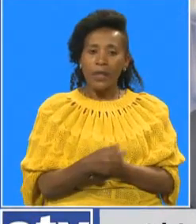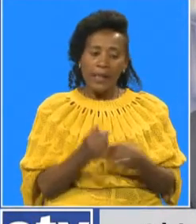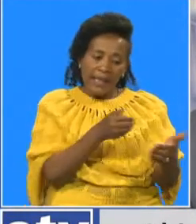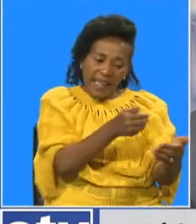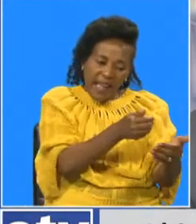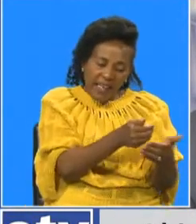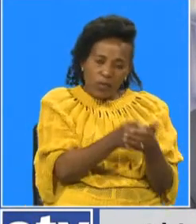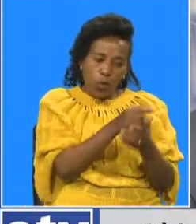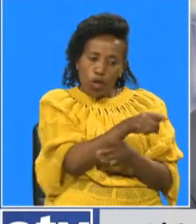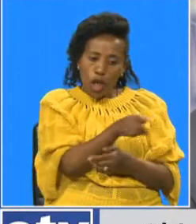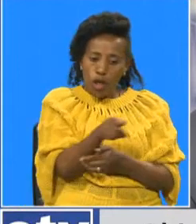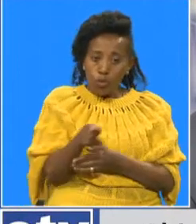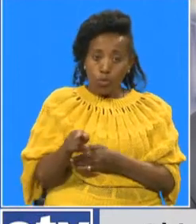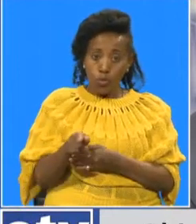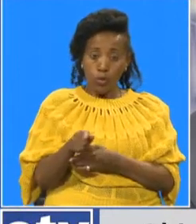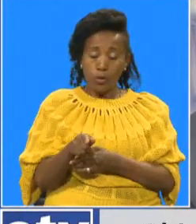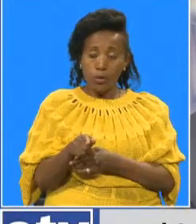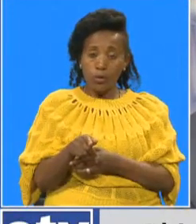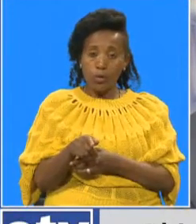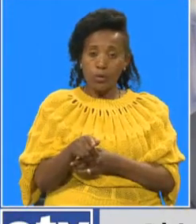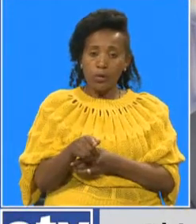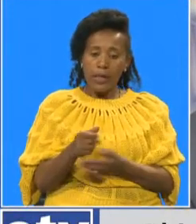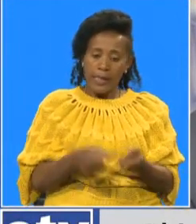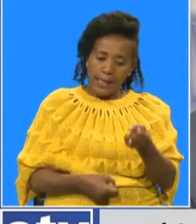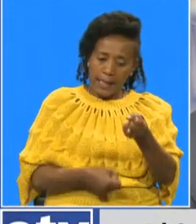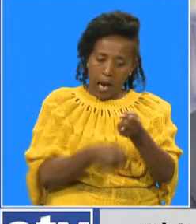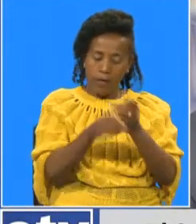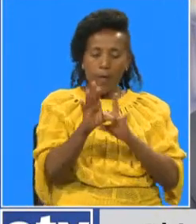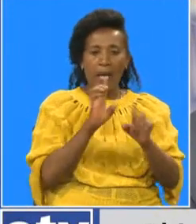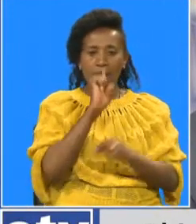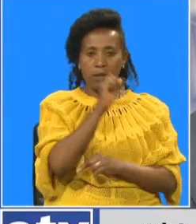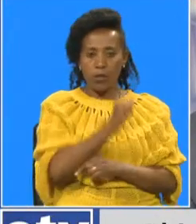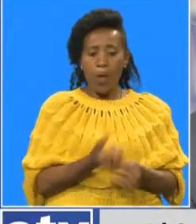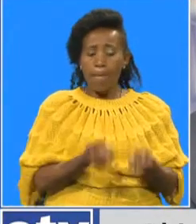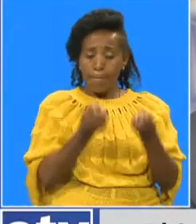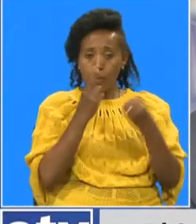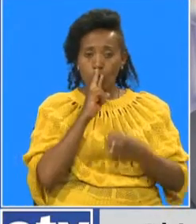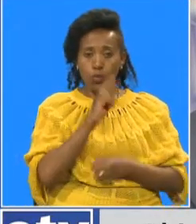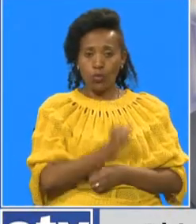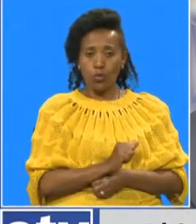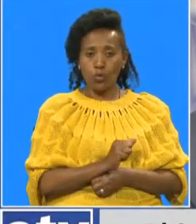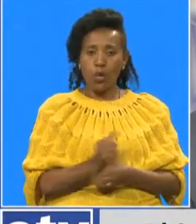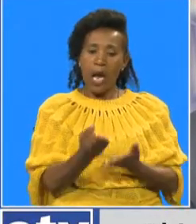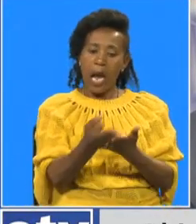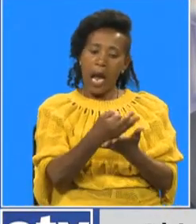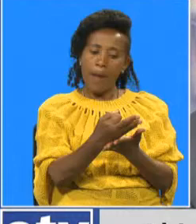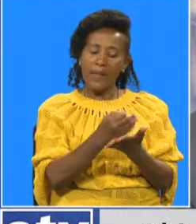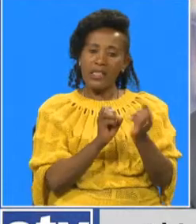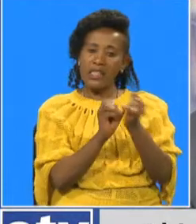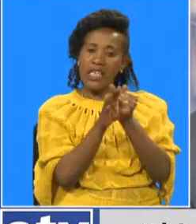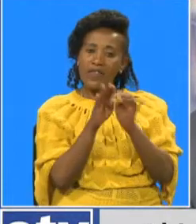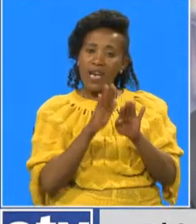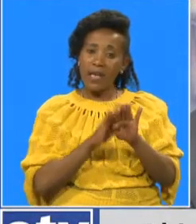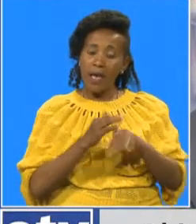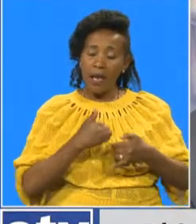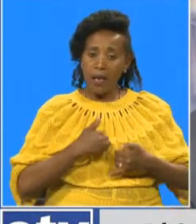ተጠግቶ የነሱን ድጋፍ የማረግ ነው ብዙዎቹ አምራች ዘርፍ ላይ